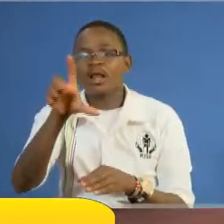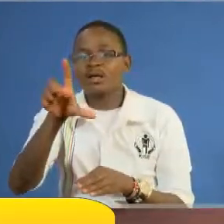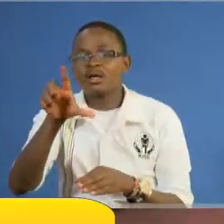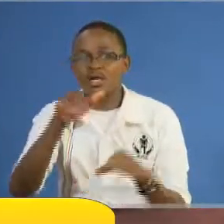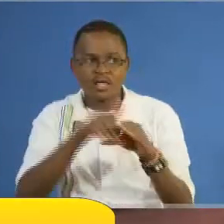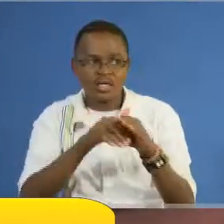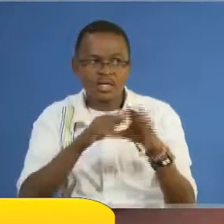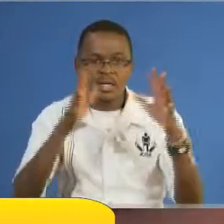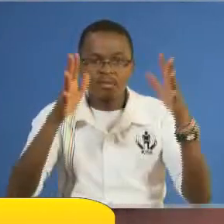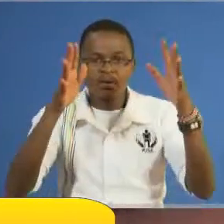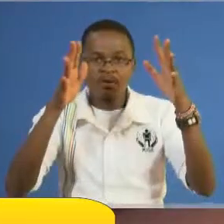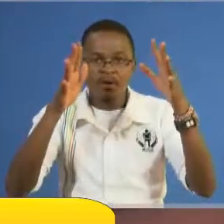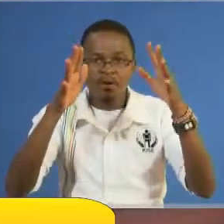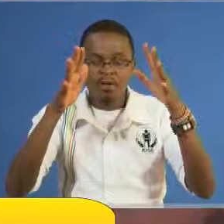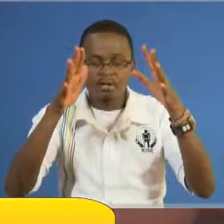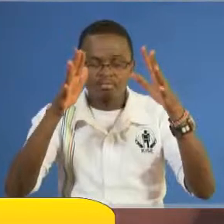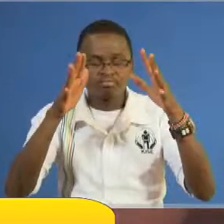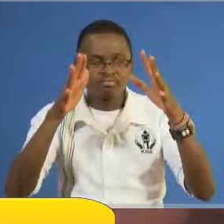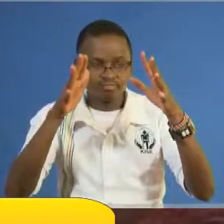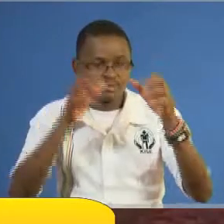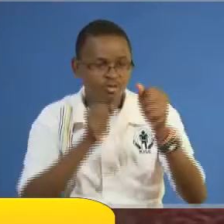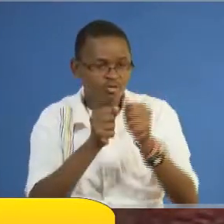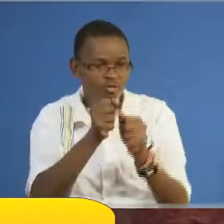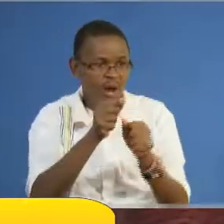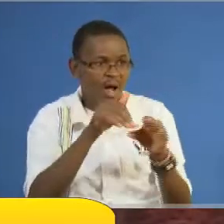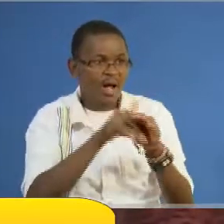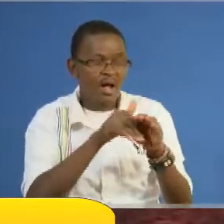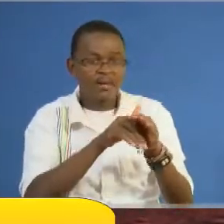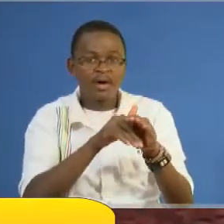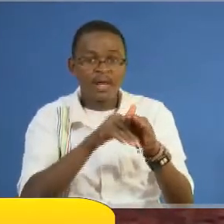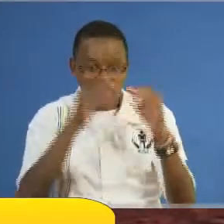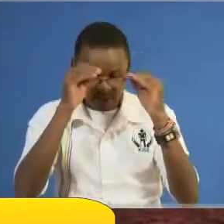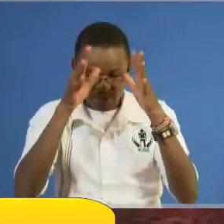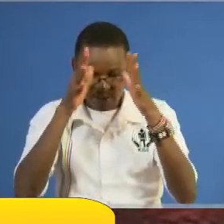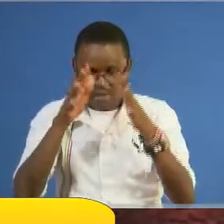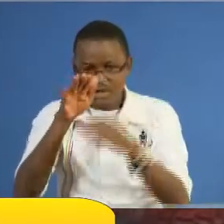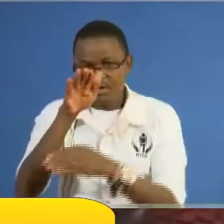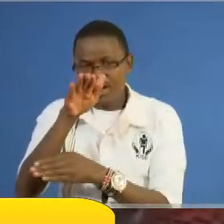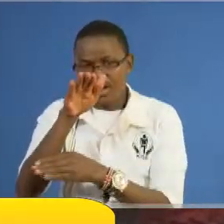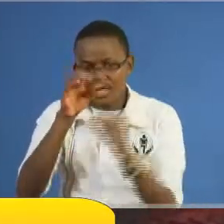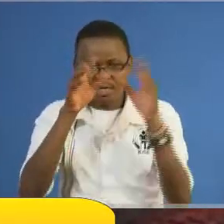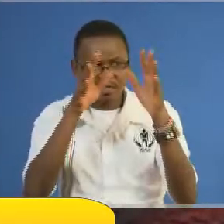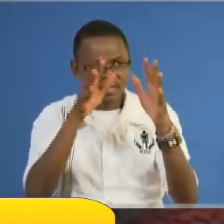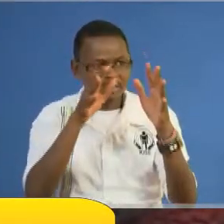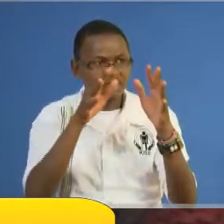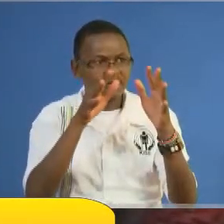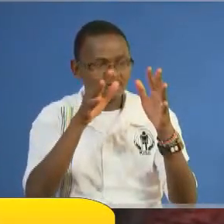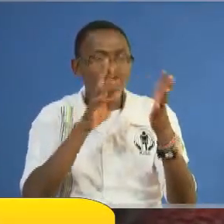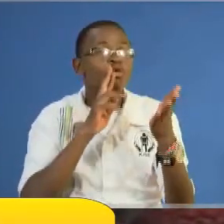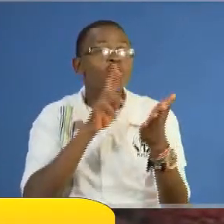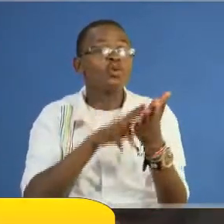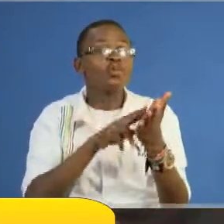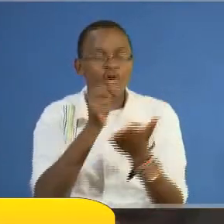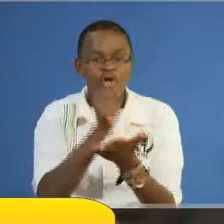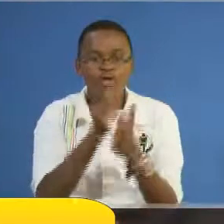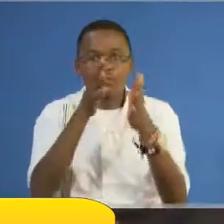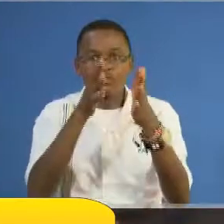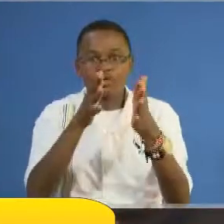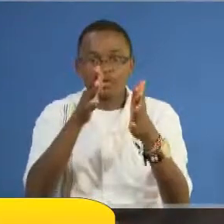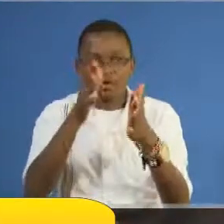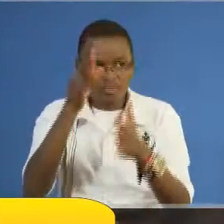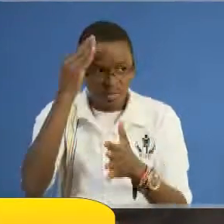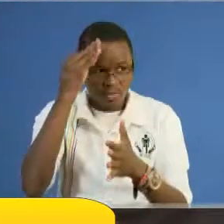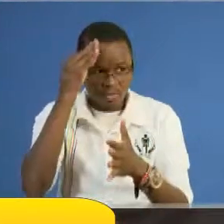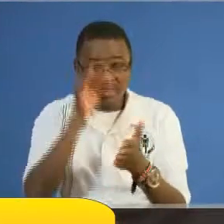akiwa kwenye sherehe ya kuhitimu katika chuo cha mafunzo cha walimu, aliwauliza walimu kuwa ripoti maafisa wa wizara ya